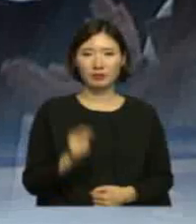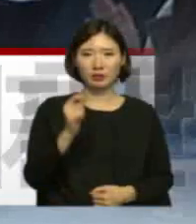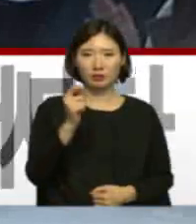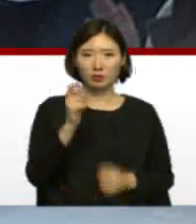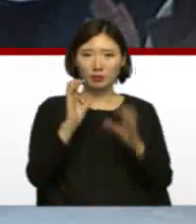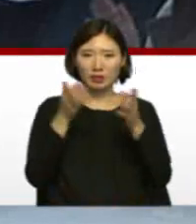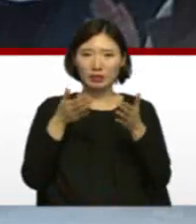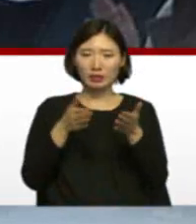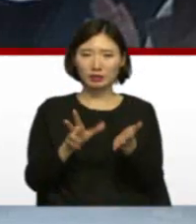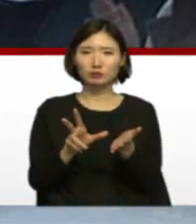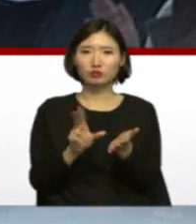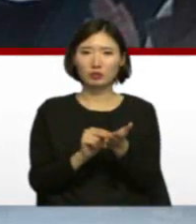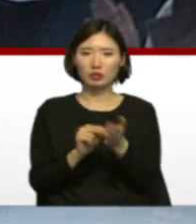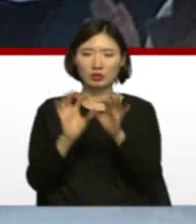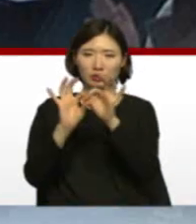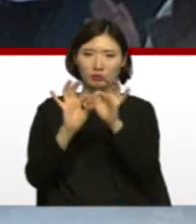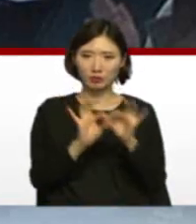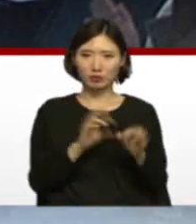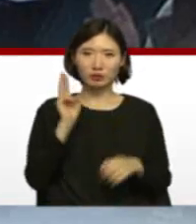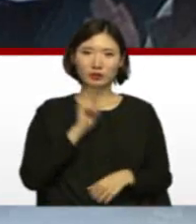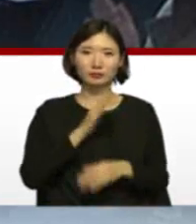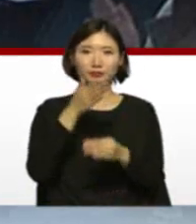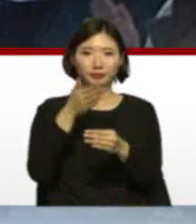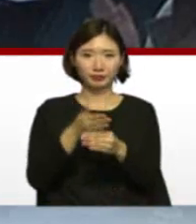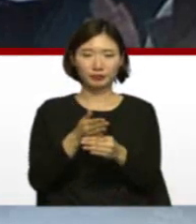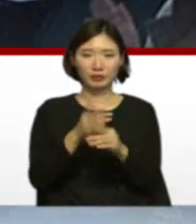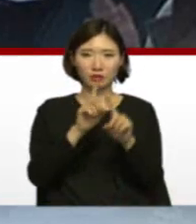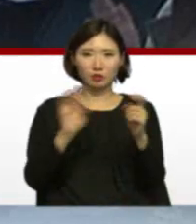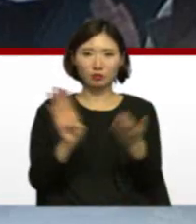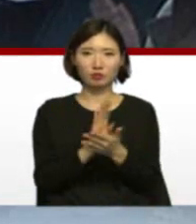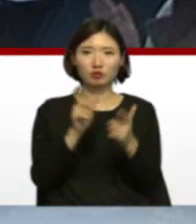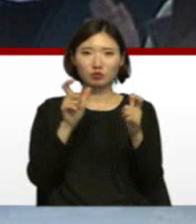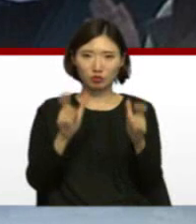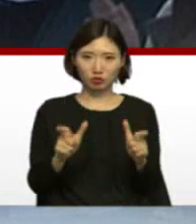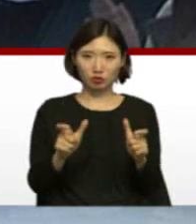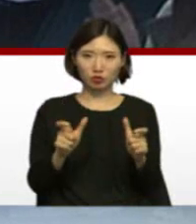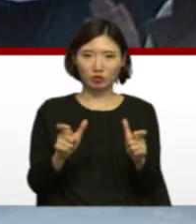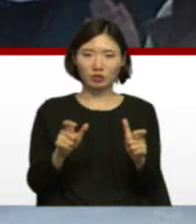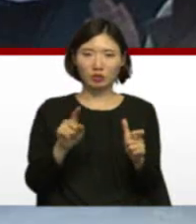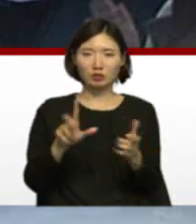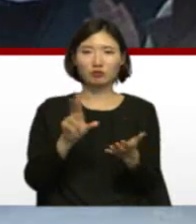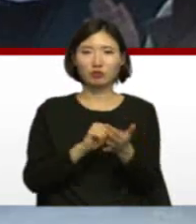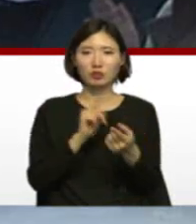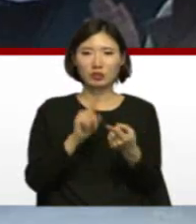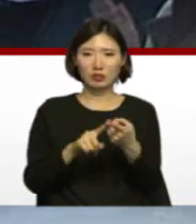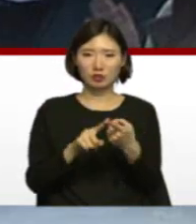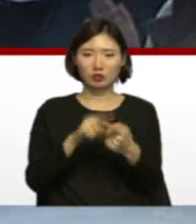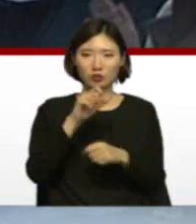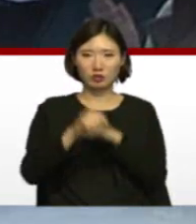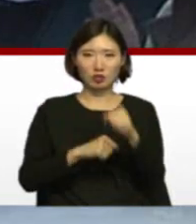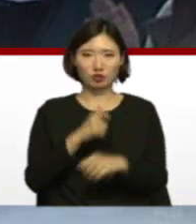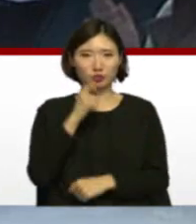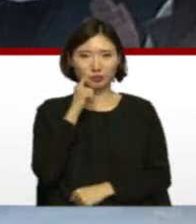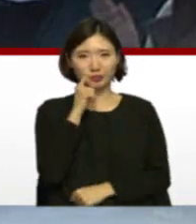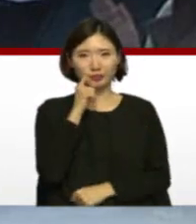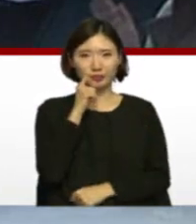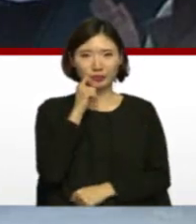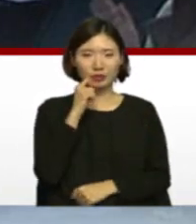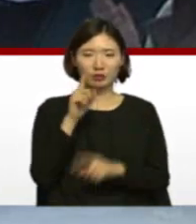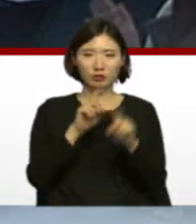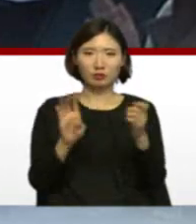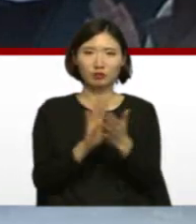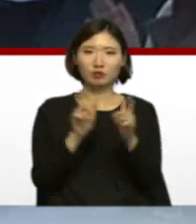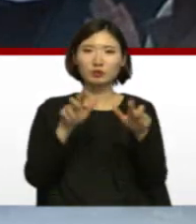저출산 문제가 점점 심각해지고 있습니다. 성북구 역시 저출산 문제에서 자유롭지 못한데요.